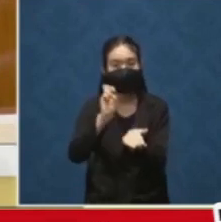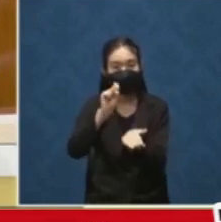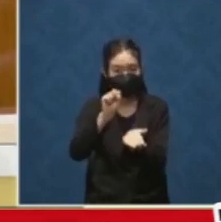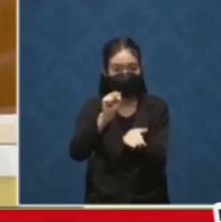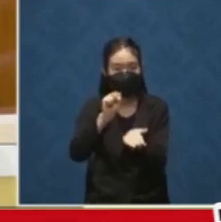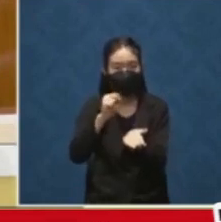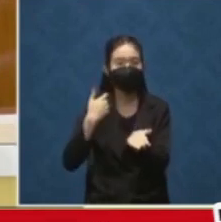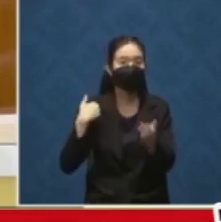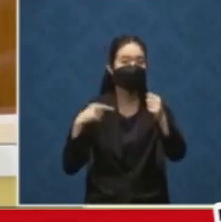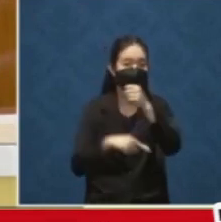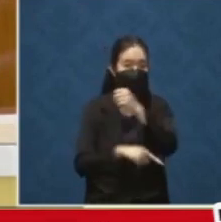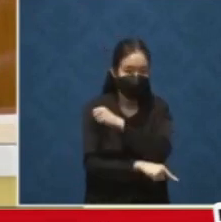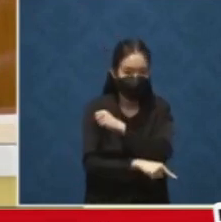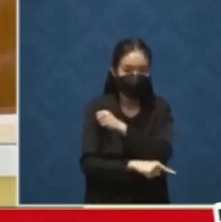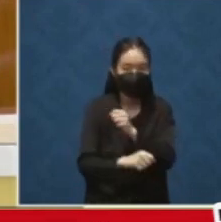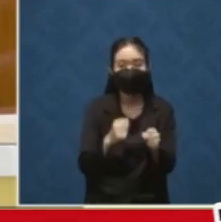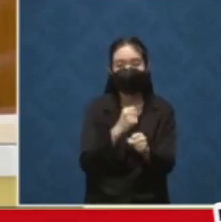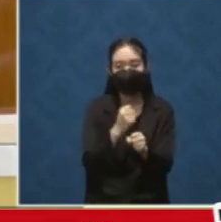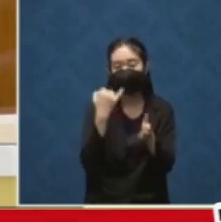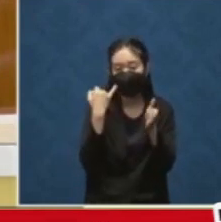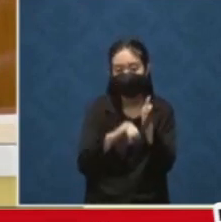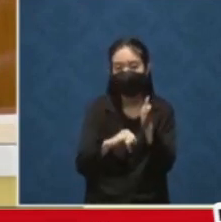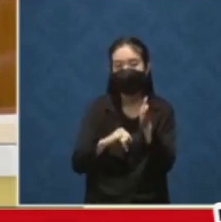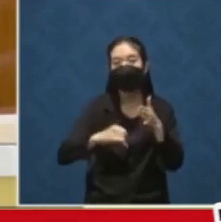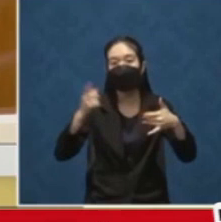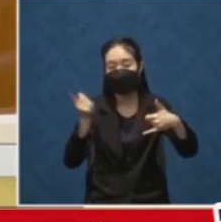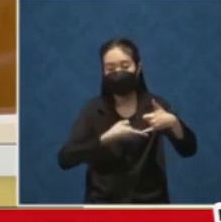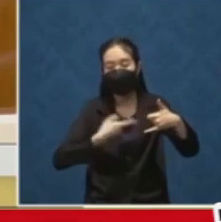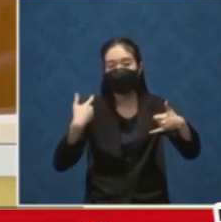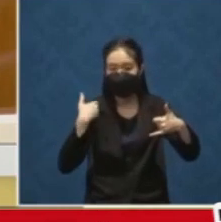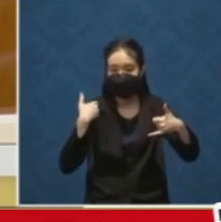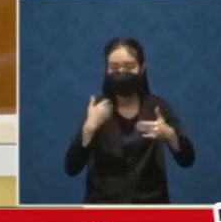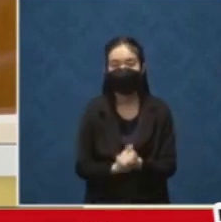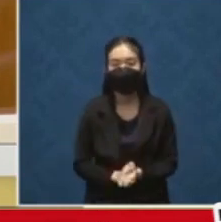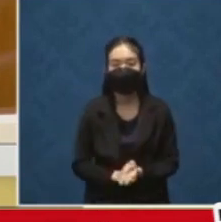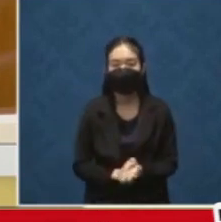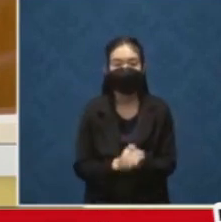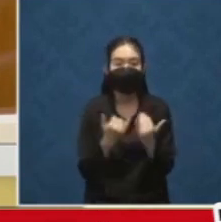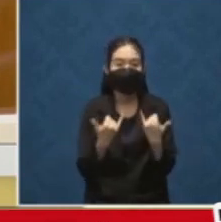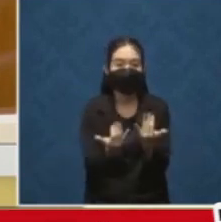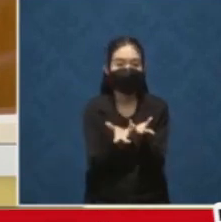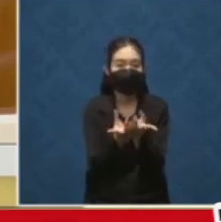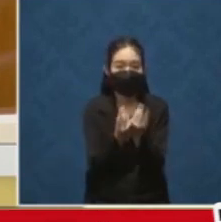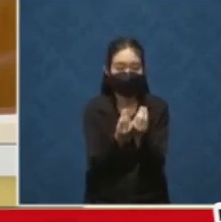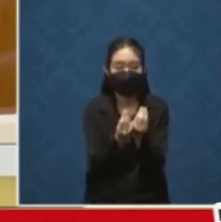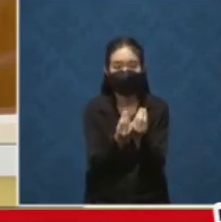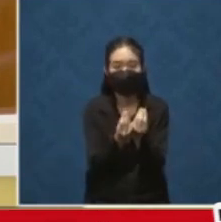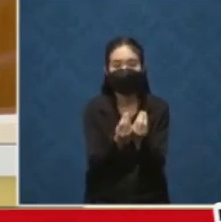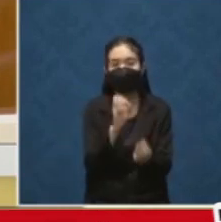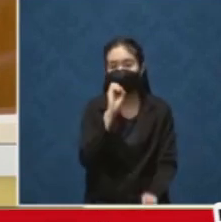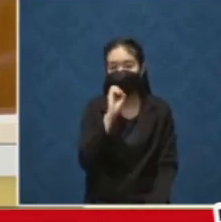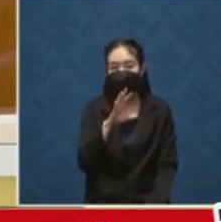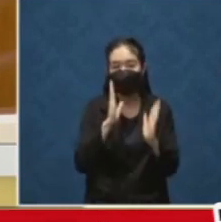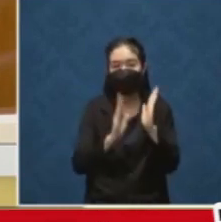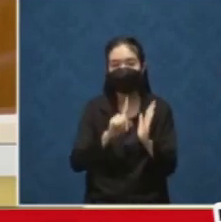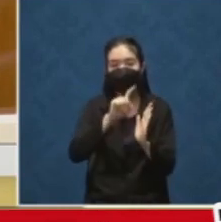ทางผู้ที่เปผู้จาย ผู้รับ จัรถที่ ที่เกี่ยวของกรณีที่ตูเร็กที่ ท่าน Smarg.x